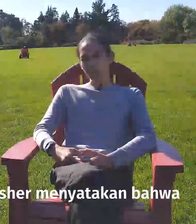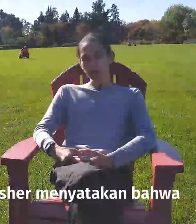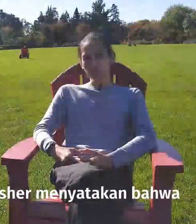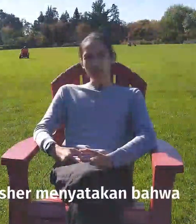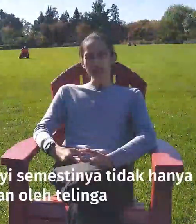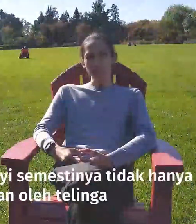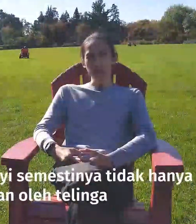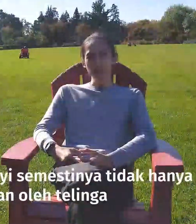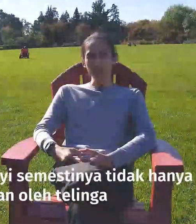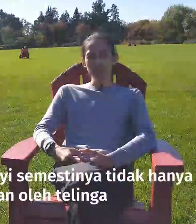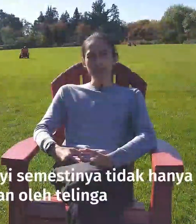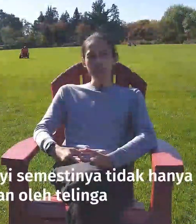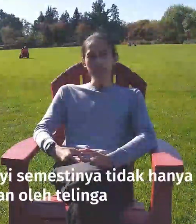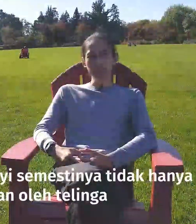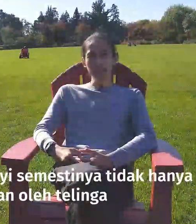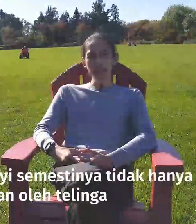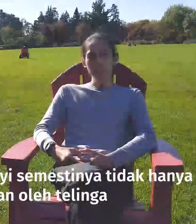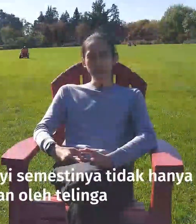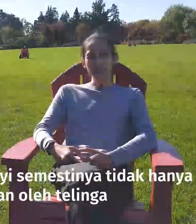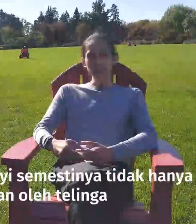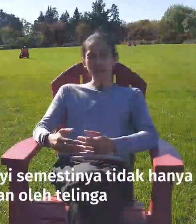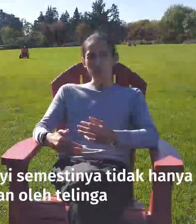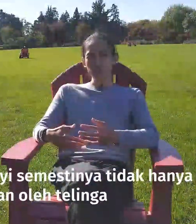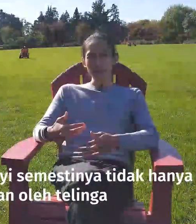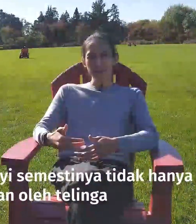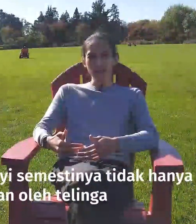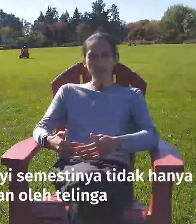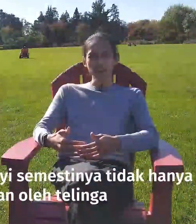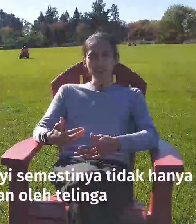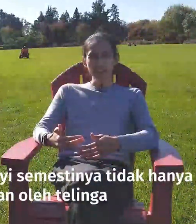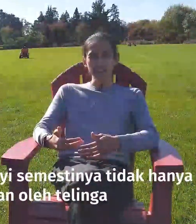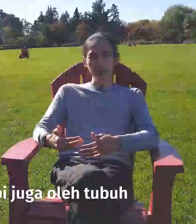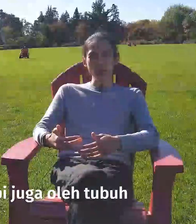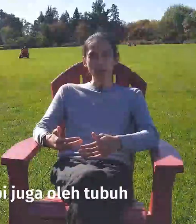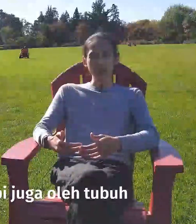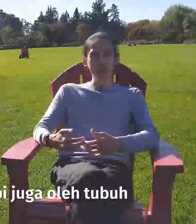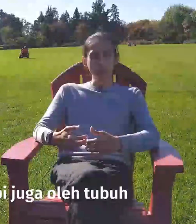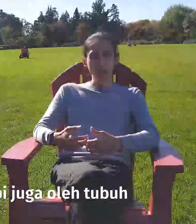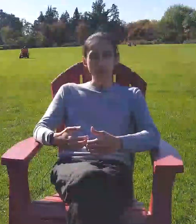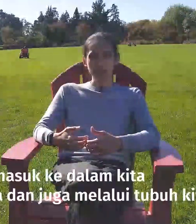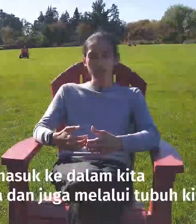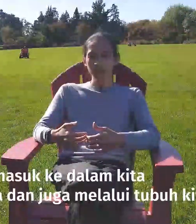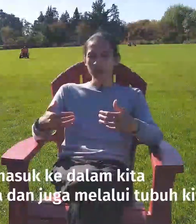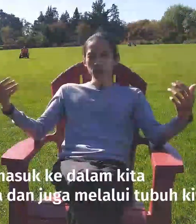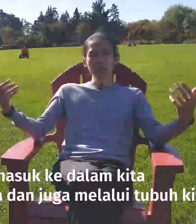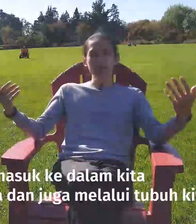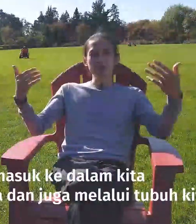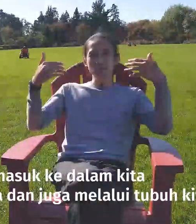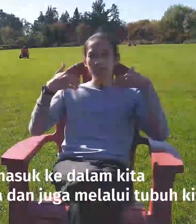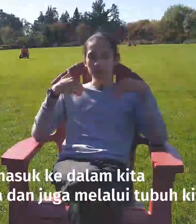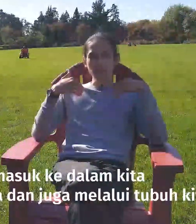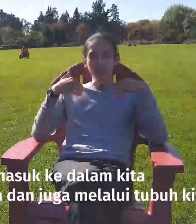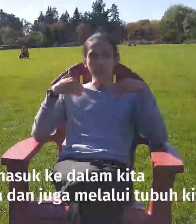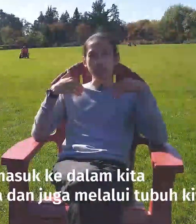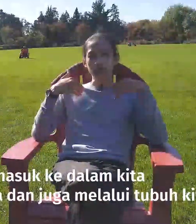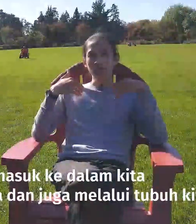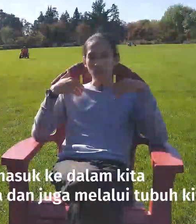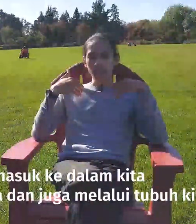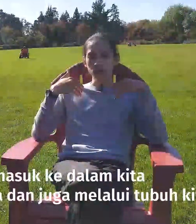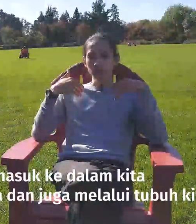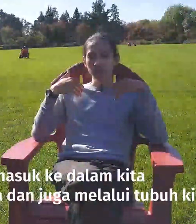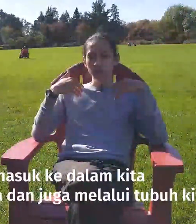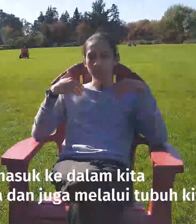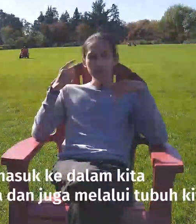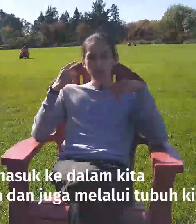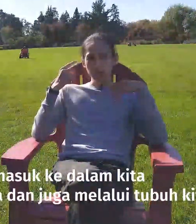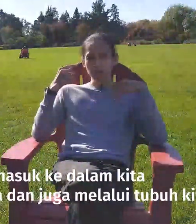Fisher menyatakan bahwa konsep bunyi semestinya tidak hanya diasosiasikan oleh telinga tapi juga oleh tubuh karena bunyi masuk ke dalam kita